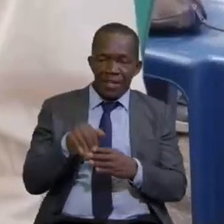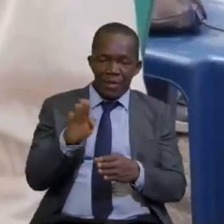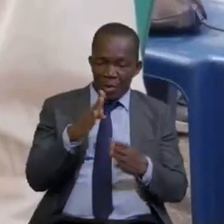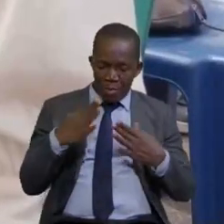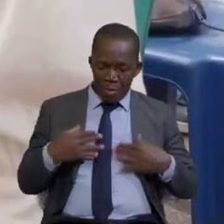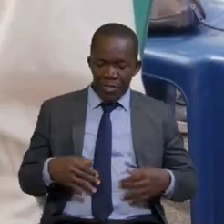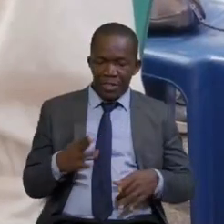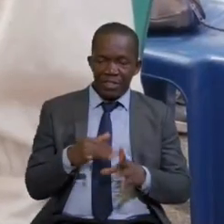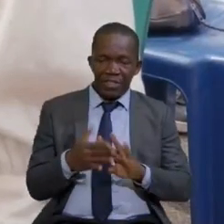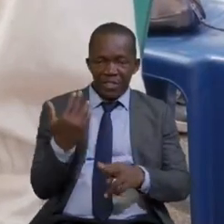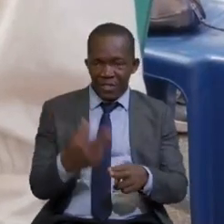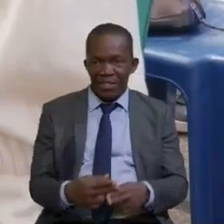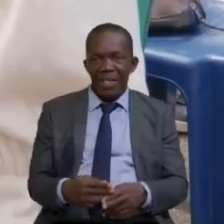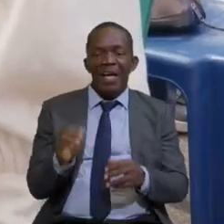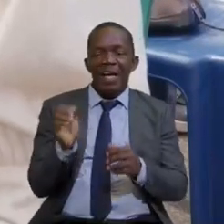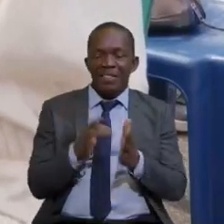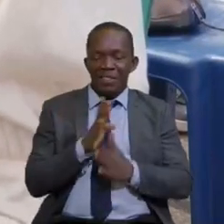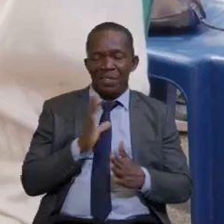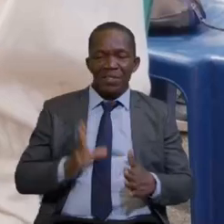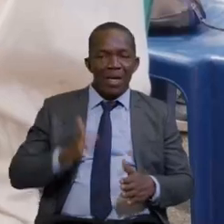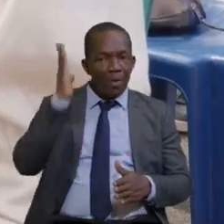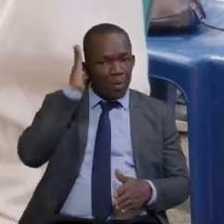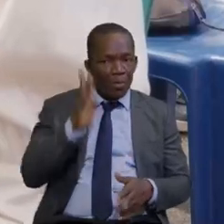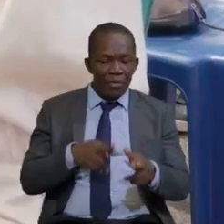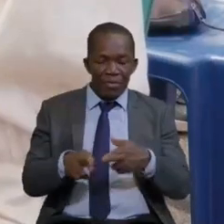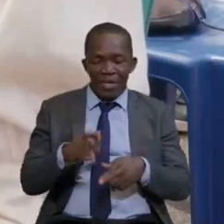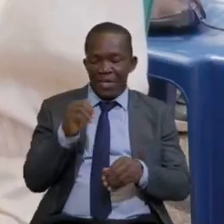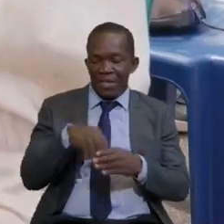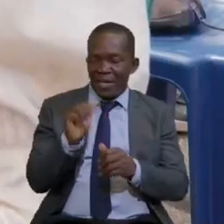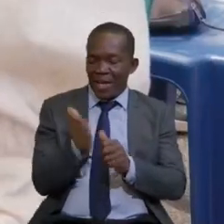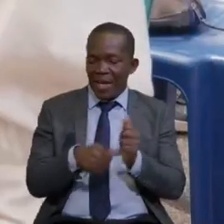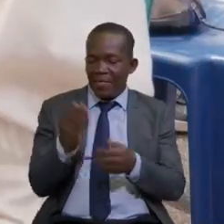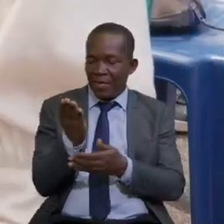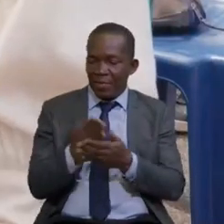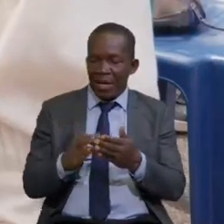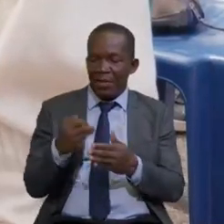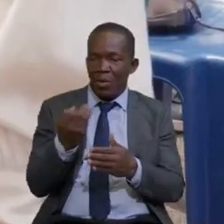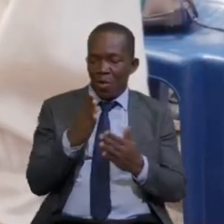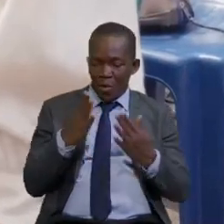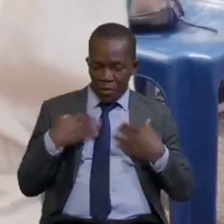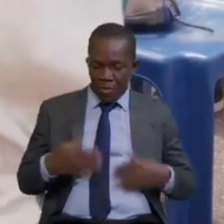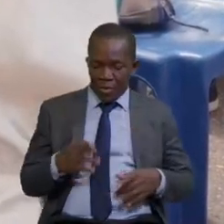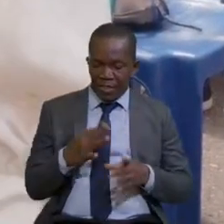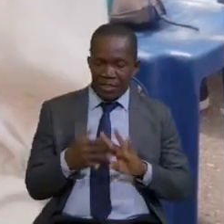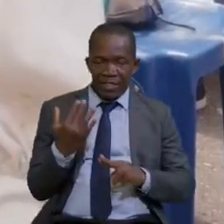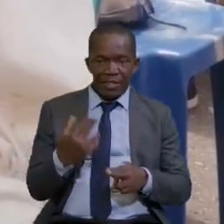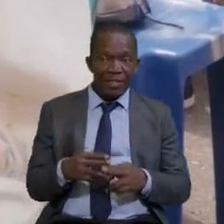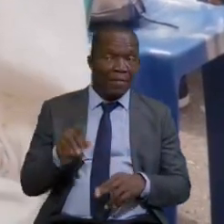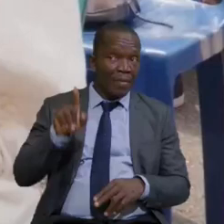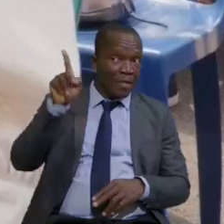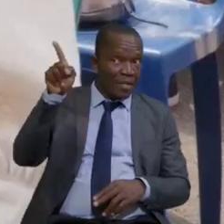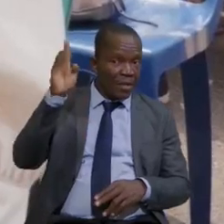vie, il règnera partout au nom de Jésus. Il règnera dans ton caractère. Il règnera dans notre caractère. Quand nous sommes nés de